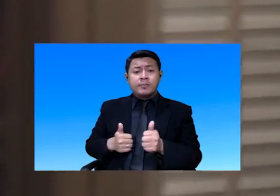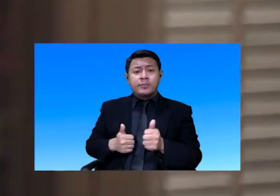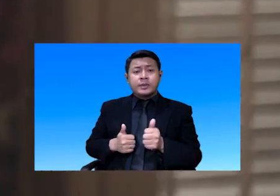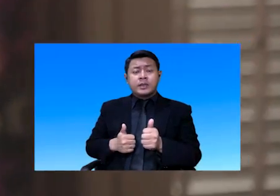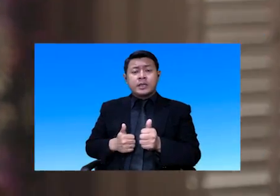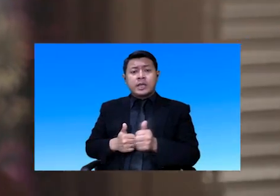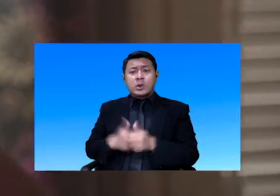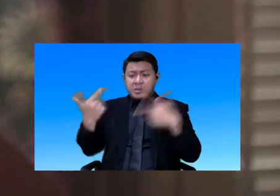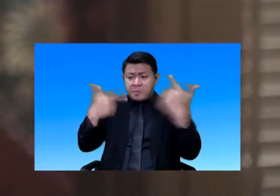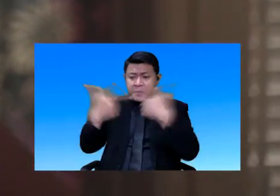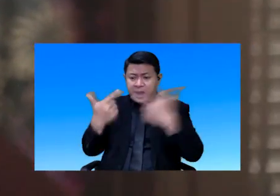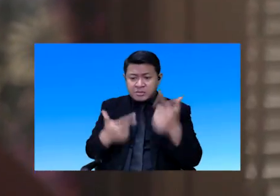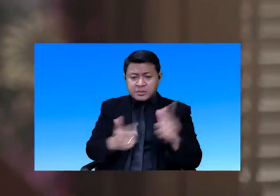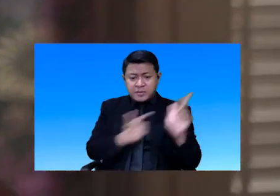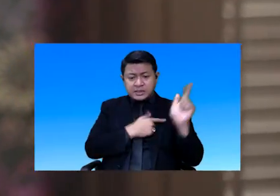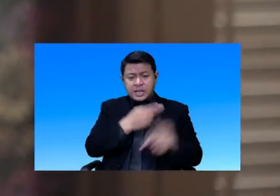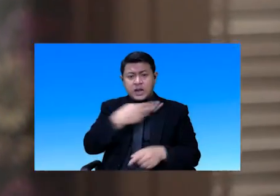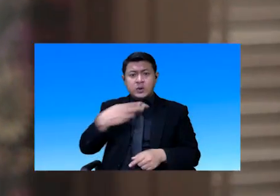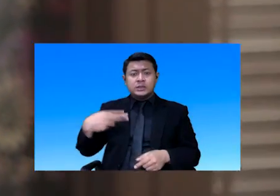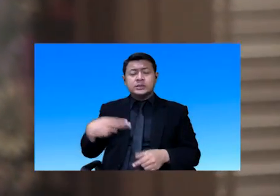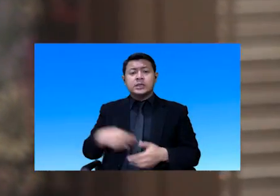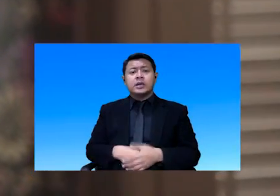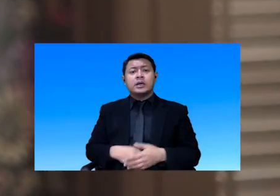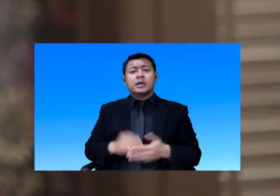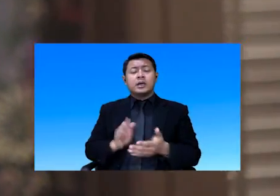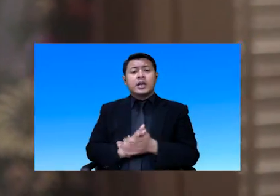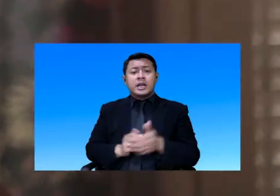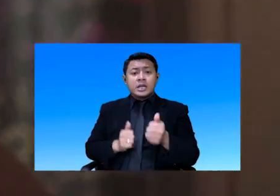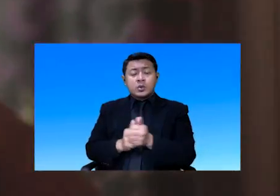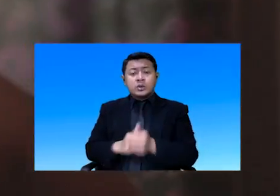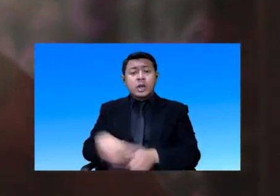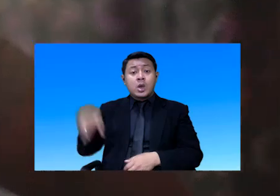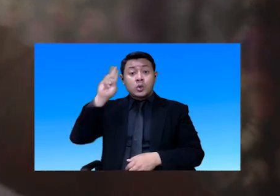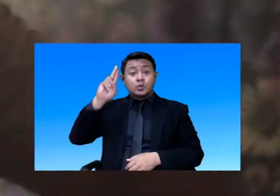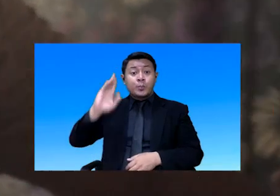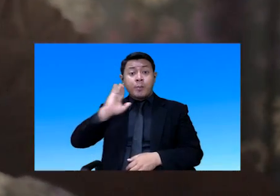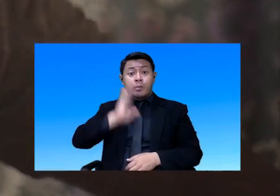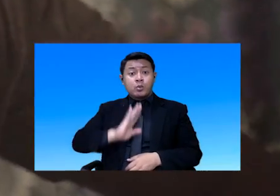Sama tentara Indonesia dan terlibat dalam sumpah pemuda.